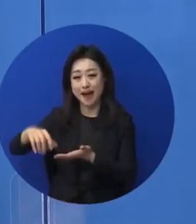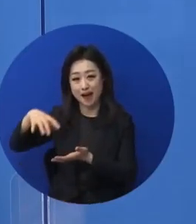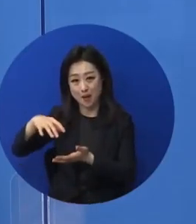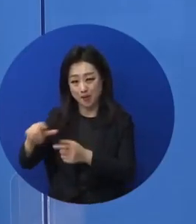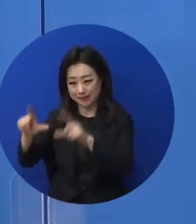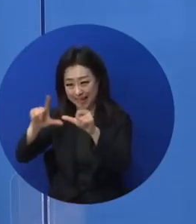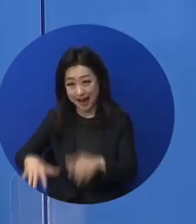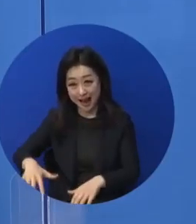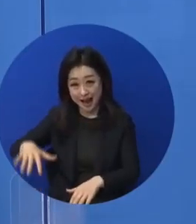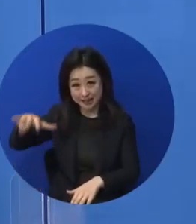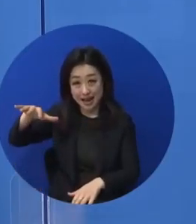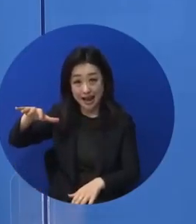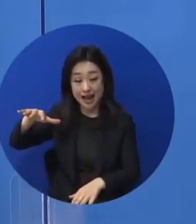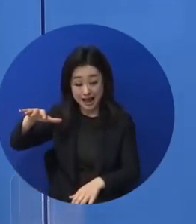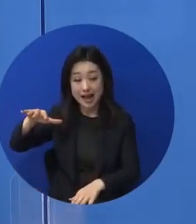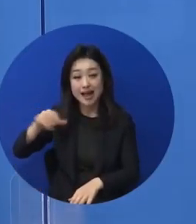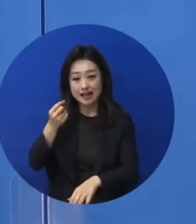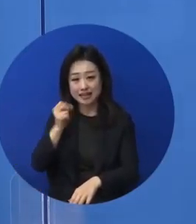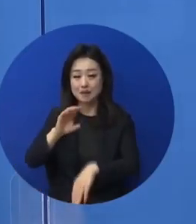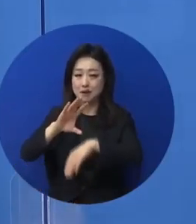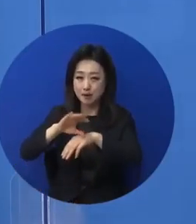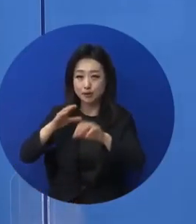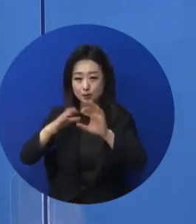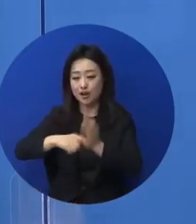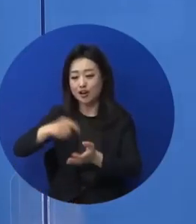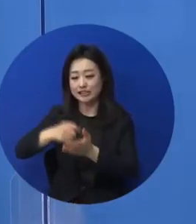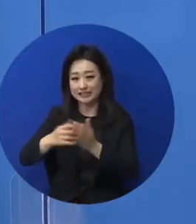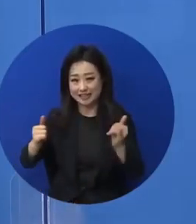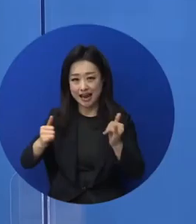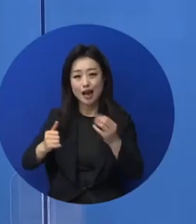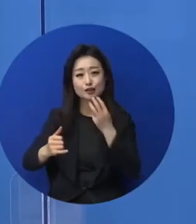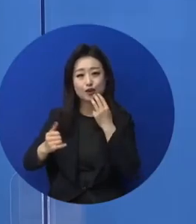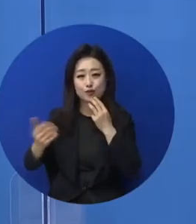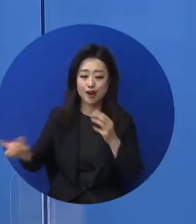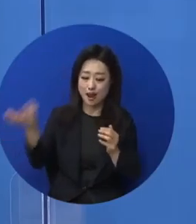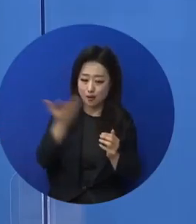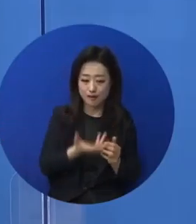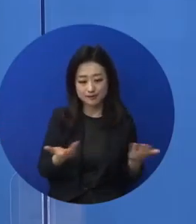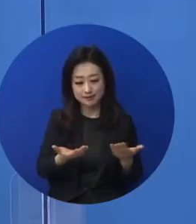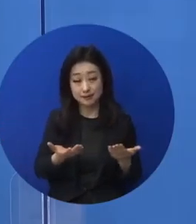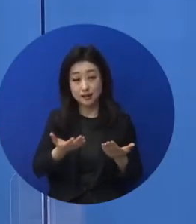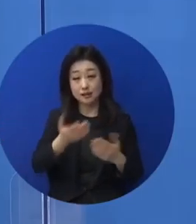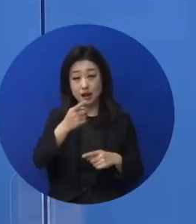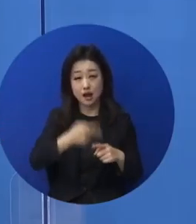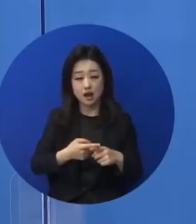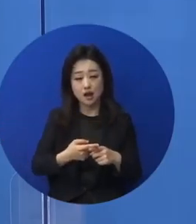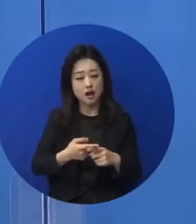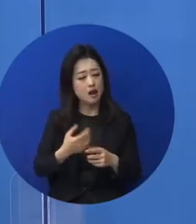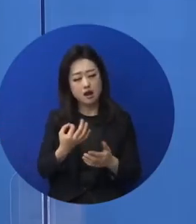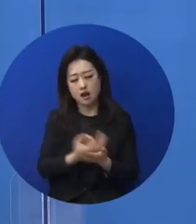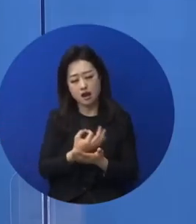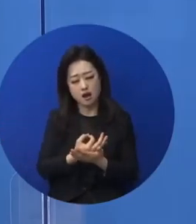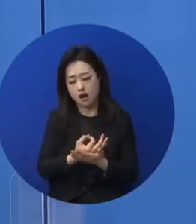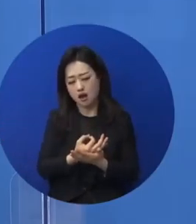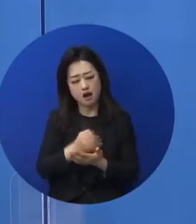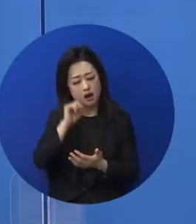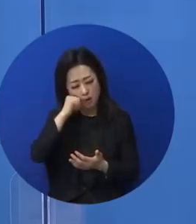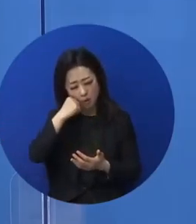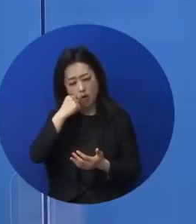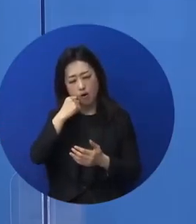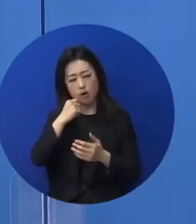인턴을 전전하다가 결국은 정규직이 되지 못하고 생을 마감하는, 자살로 생을 마감하는 그런 인물이었습니다. 제가 사실